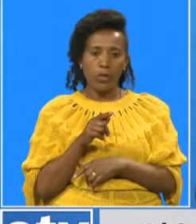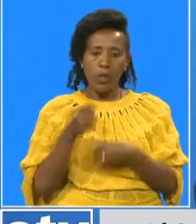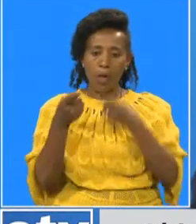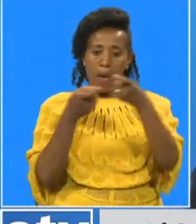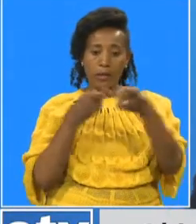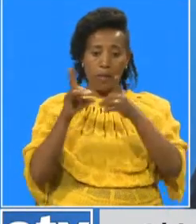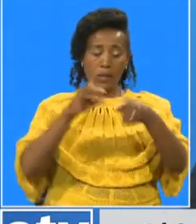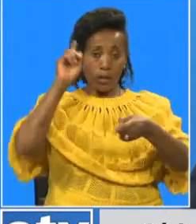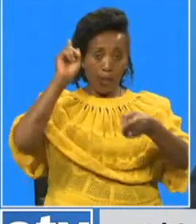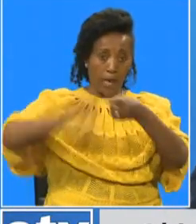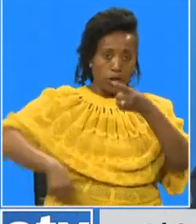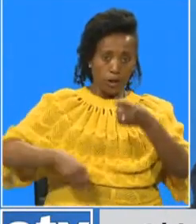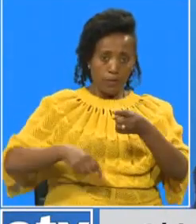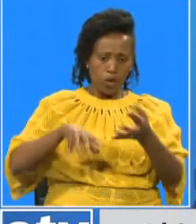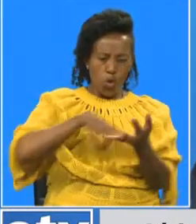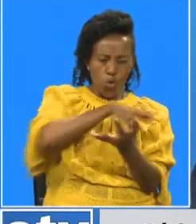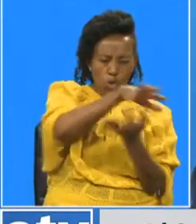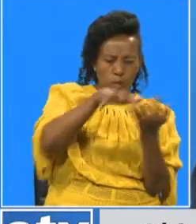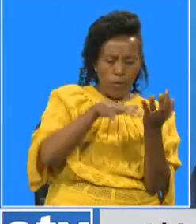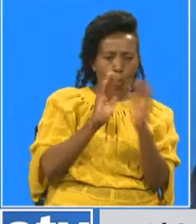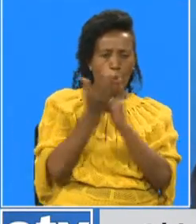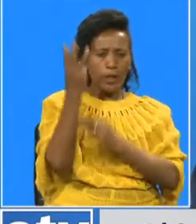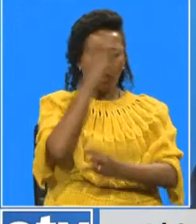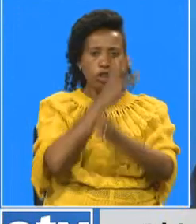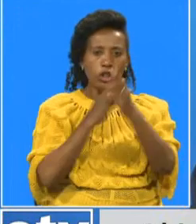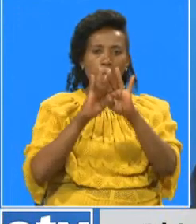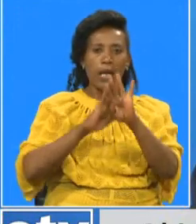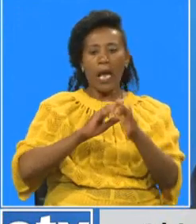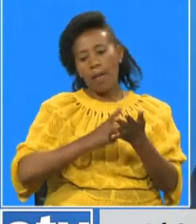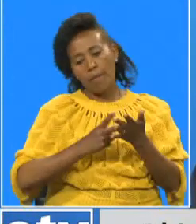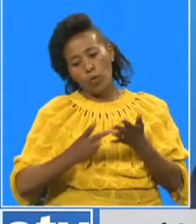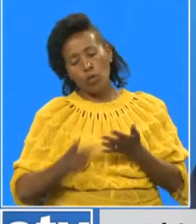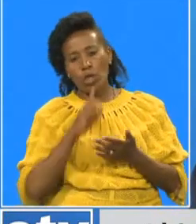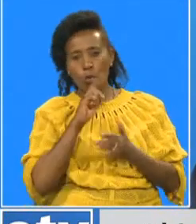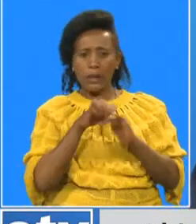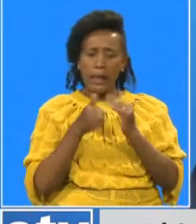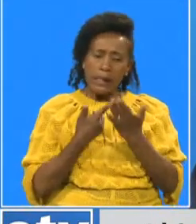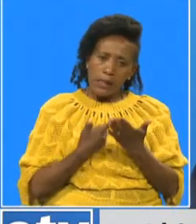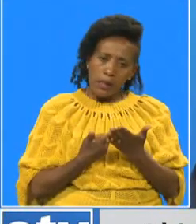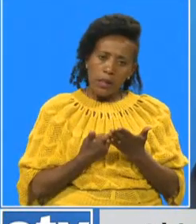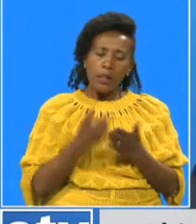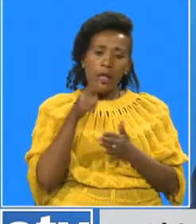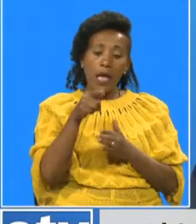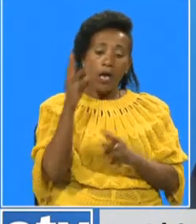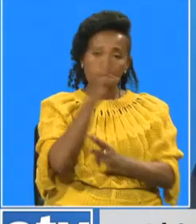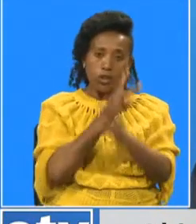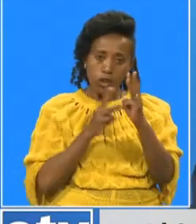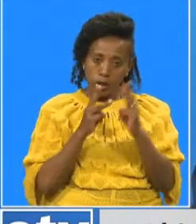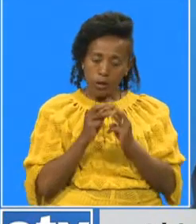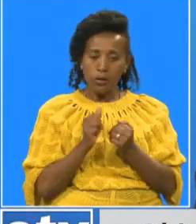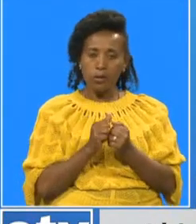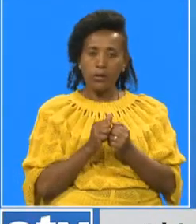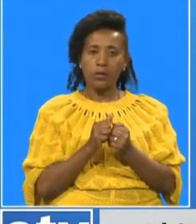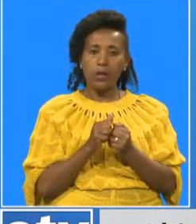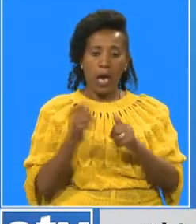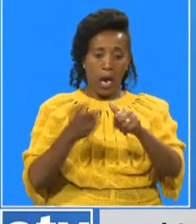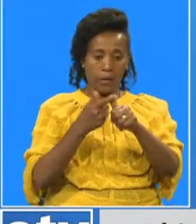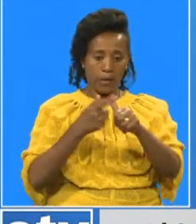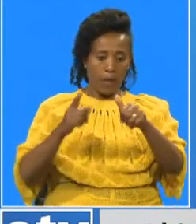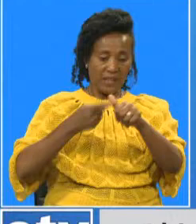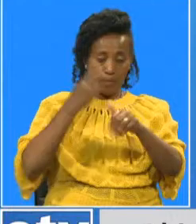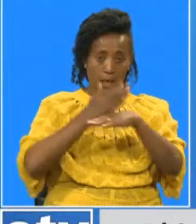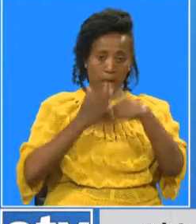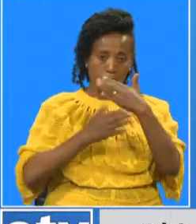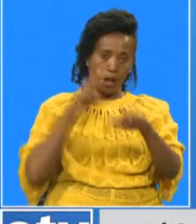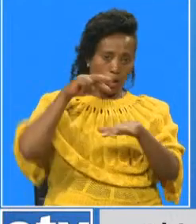ማኔጅ ልናደርግ የማንችልበት ውስብስብ የሆነ ችግር ላይ ነው የምንወድቀው። ስለዚህ ያ ችግር አንደኛ በመጀመሪያ